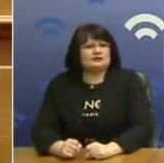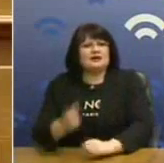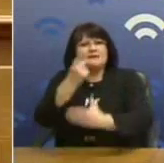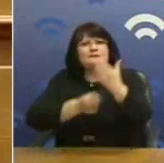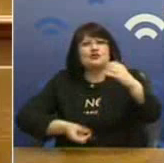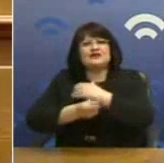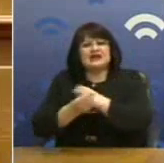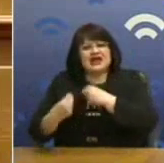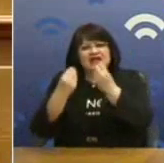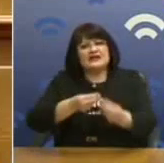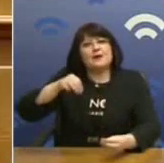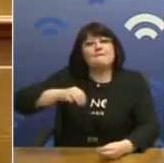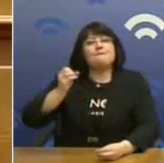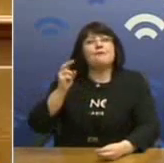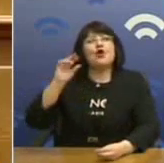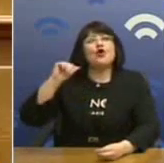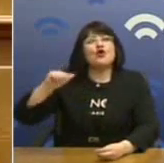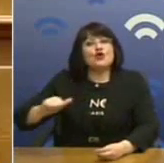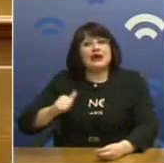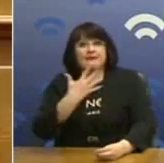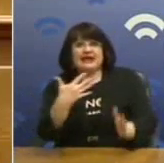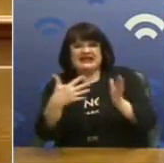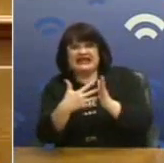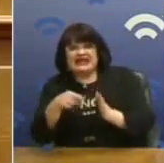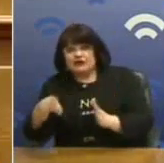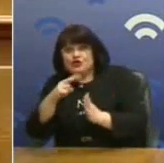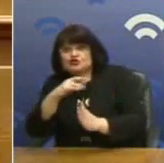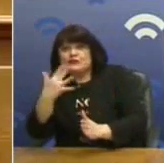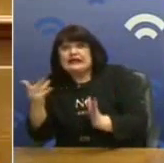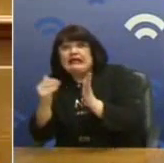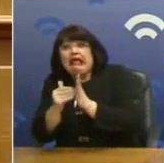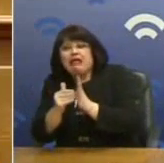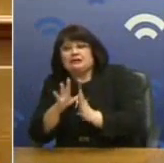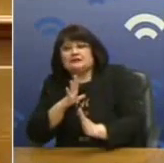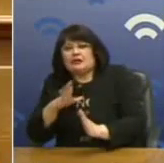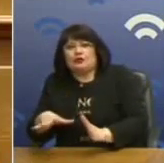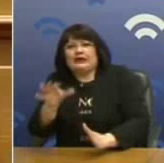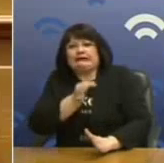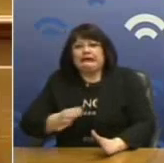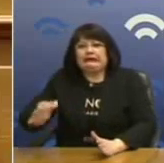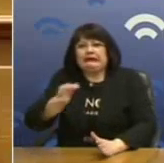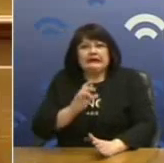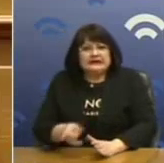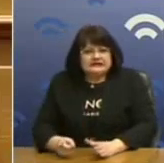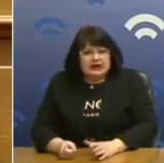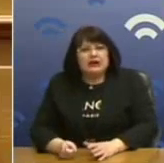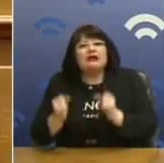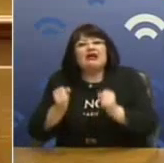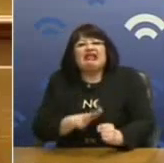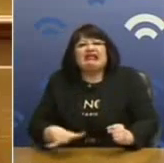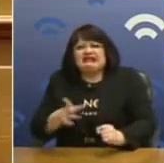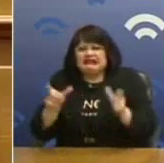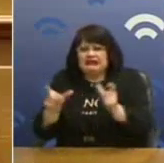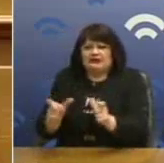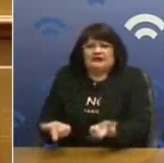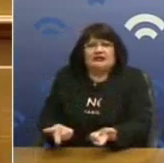με 5.000, είναι 25.000. Έχετε καταδικάσει τα νησιά και τους νησιώτες να ζουν σε μια κατάσταση η οποία